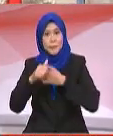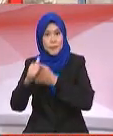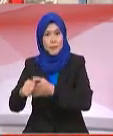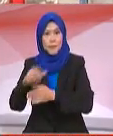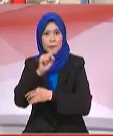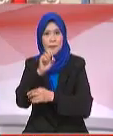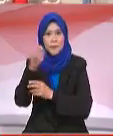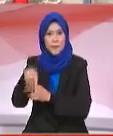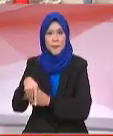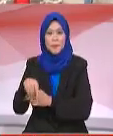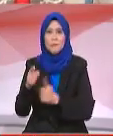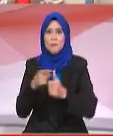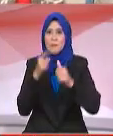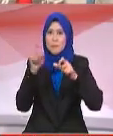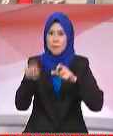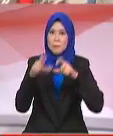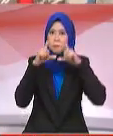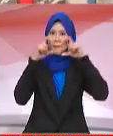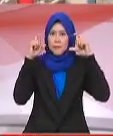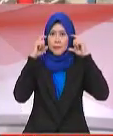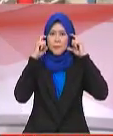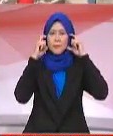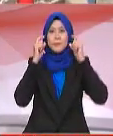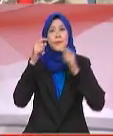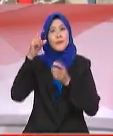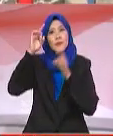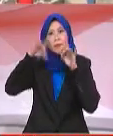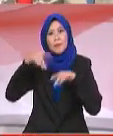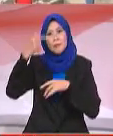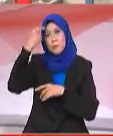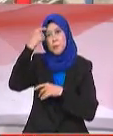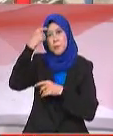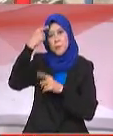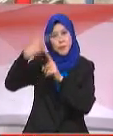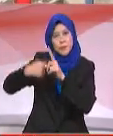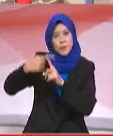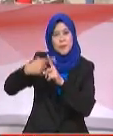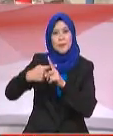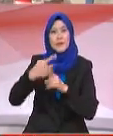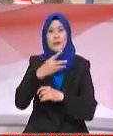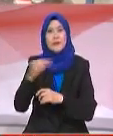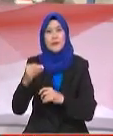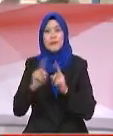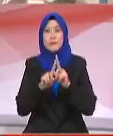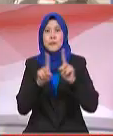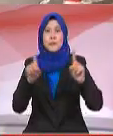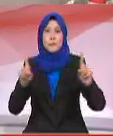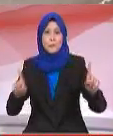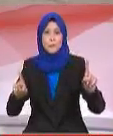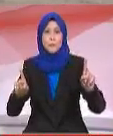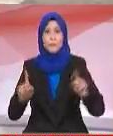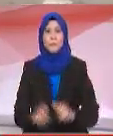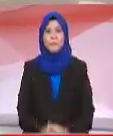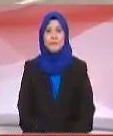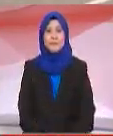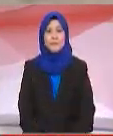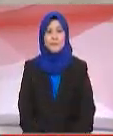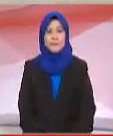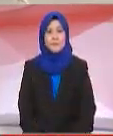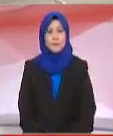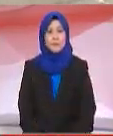Antaranya memakai pelitup separuh muka, saring suhu serta menjaga penjarakan fizikal.